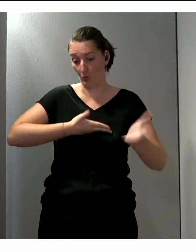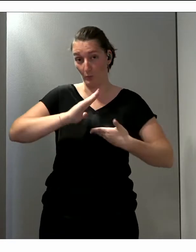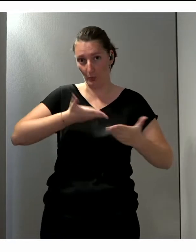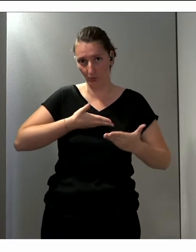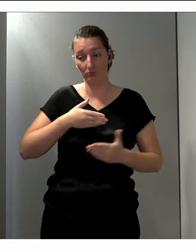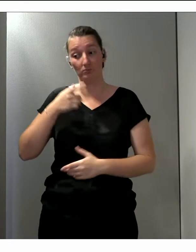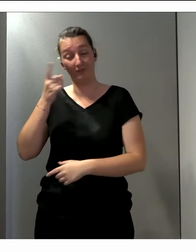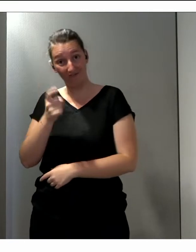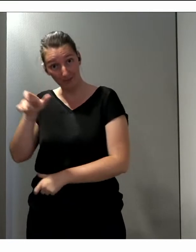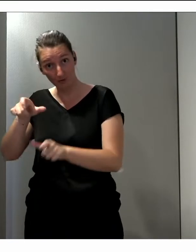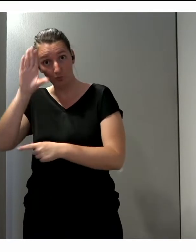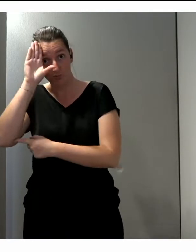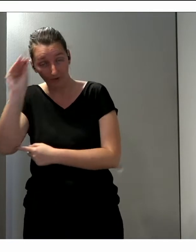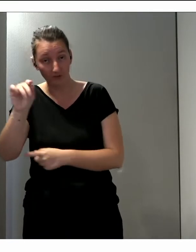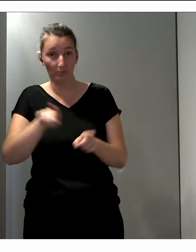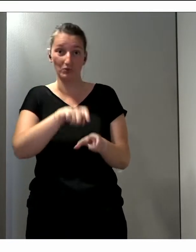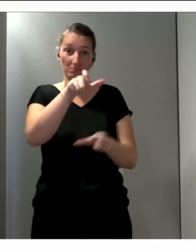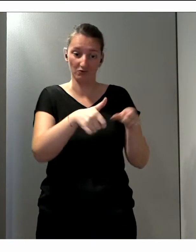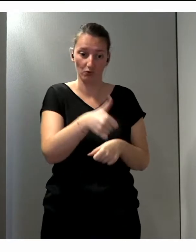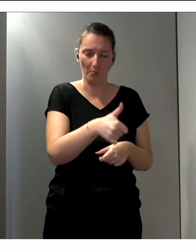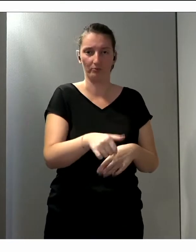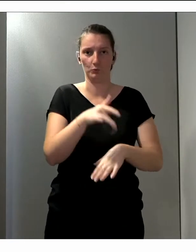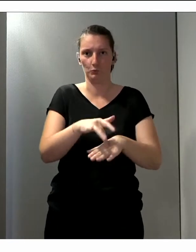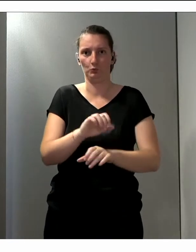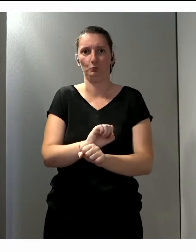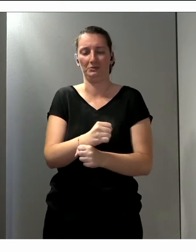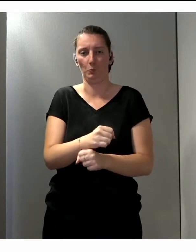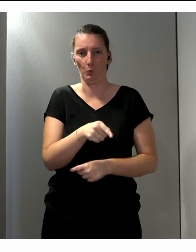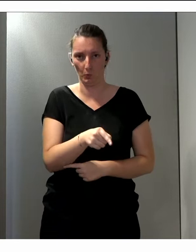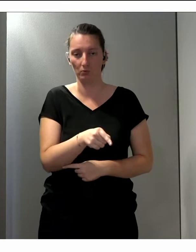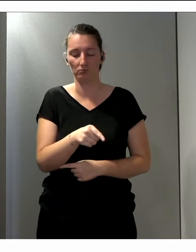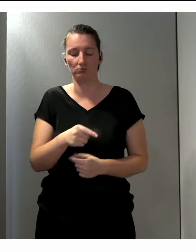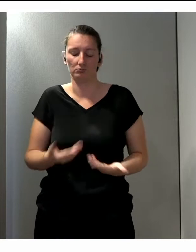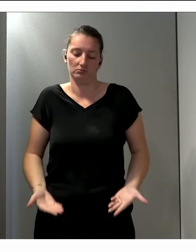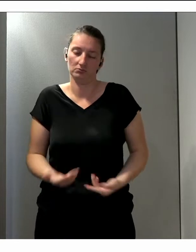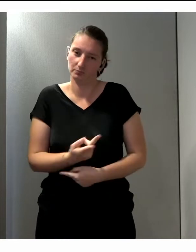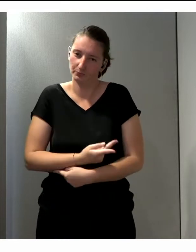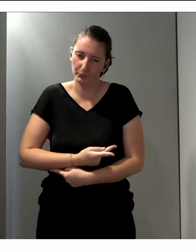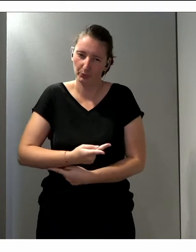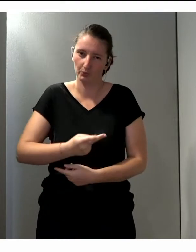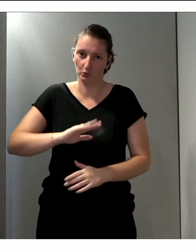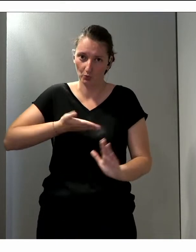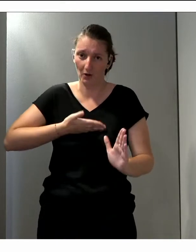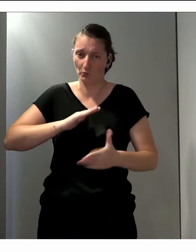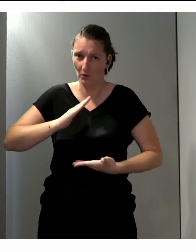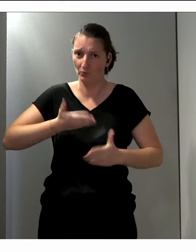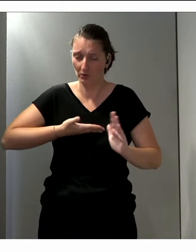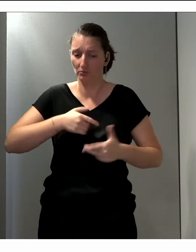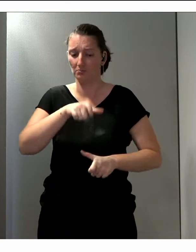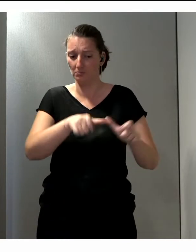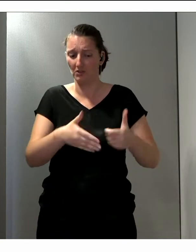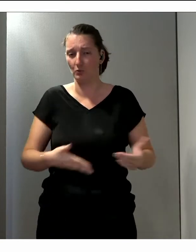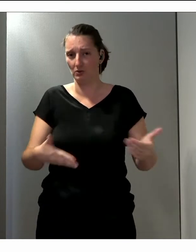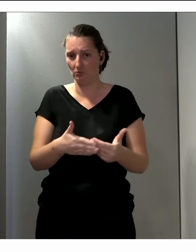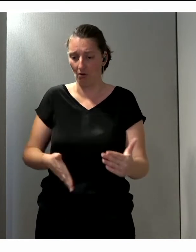lieux de privation de liberté, mais aussi des personnes privées de liberté. Et donc, on reçoit quand même de plus en plus de courriers sur des personnes en difficulté